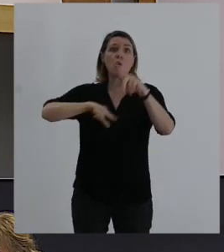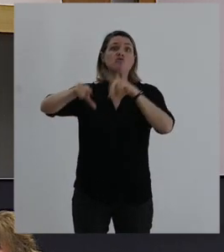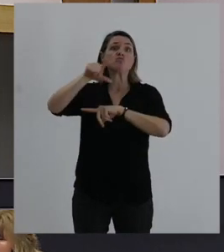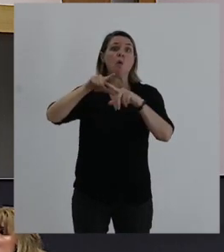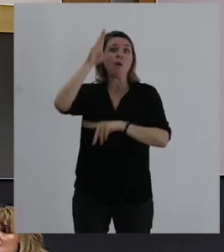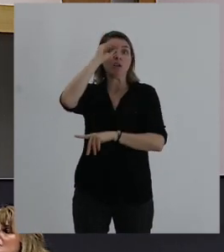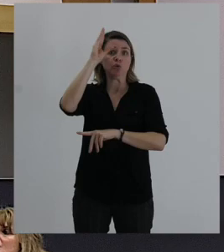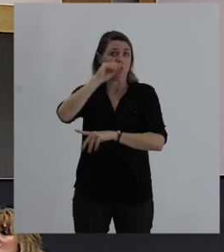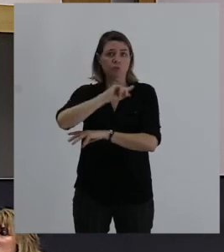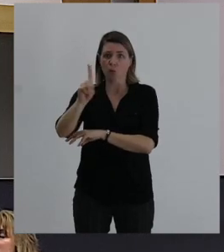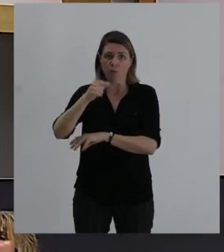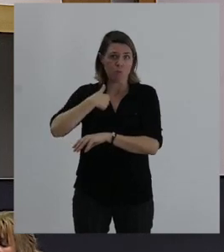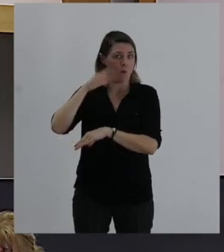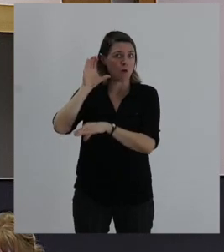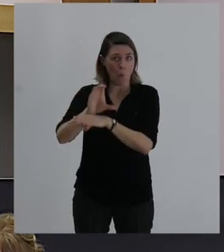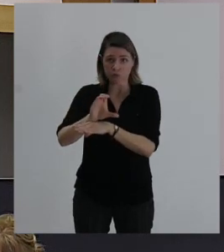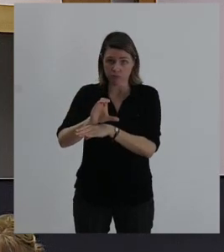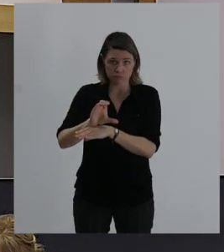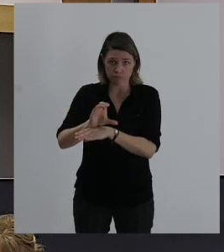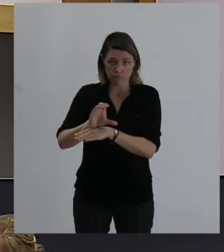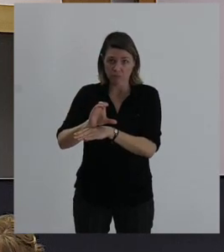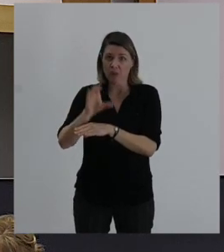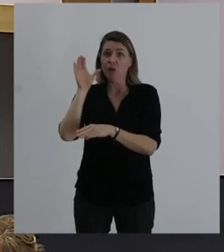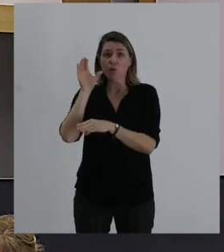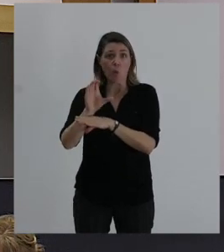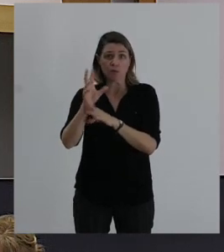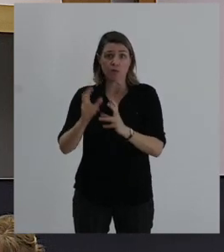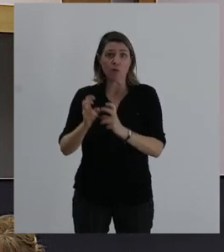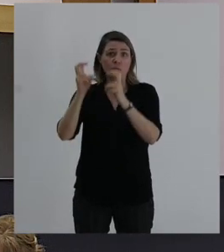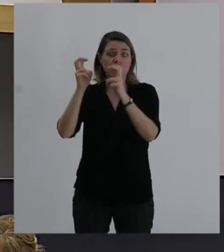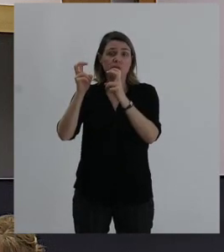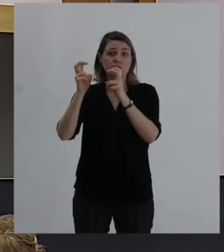étudiants. Nous nous sommes prononcés également contre les mesures